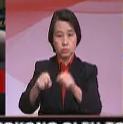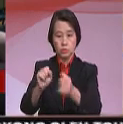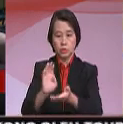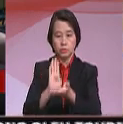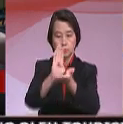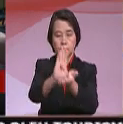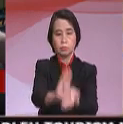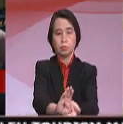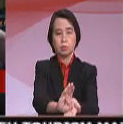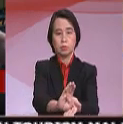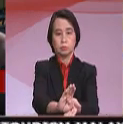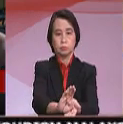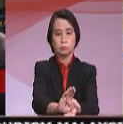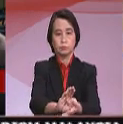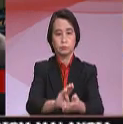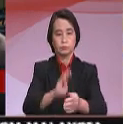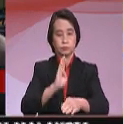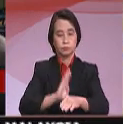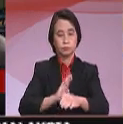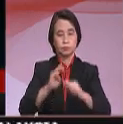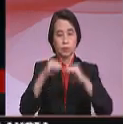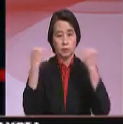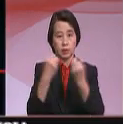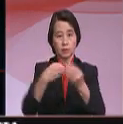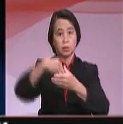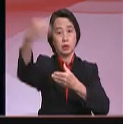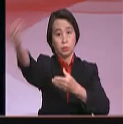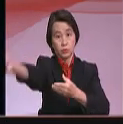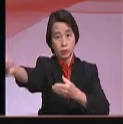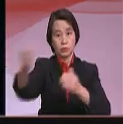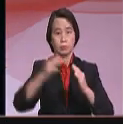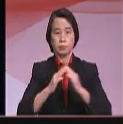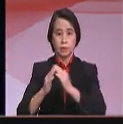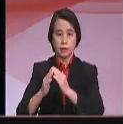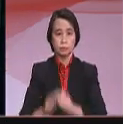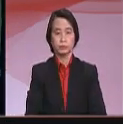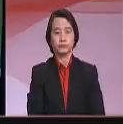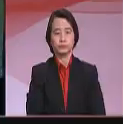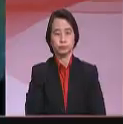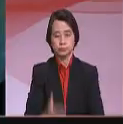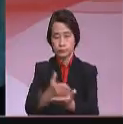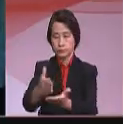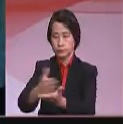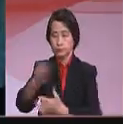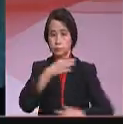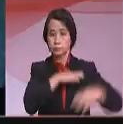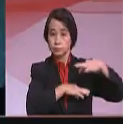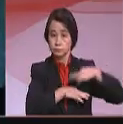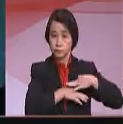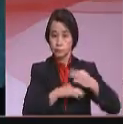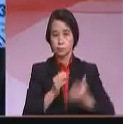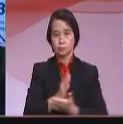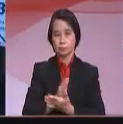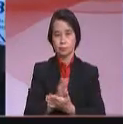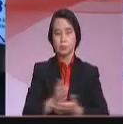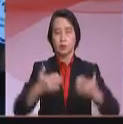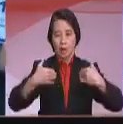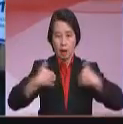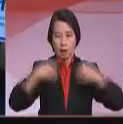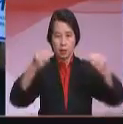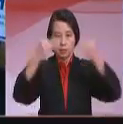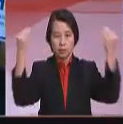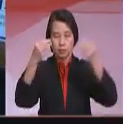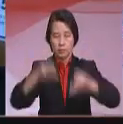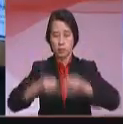membantu pada masyarakat luar bandar. Selain pengagihan keuntungan interim, turut berlangsung